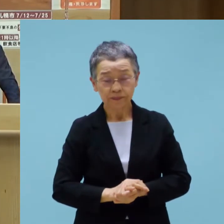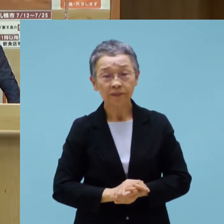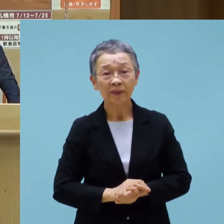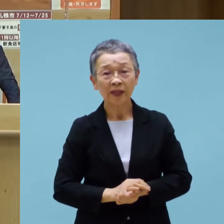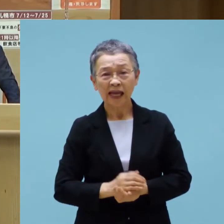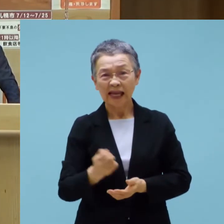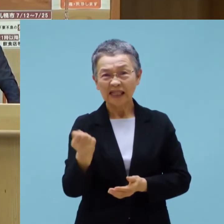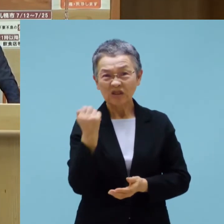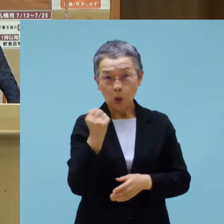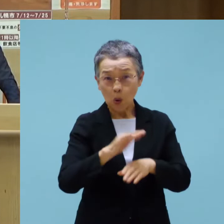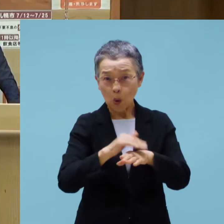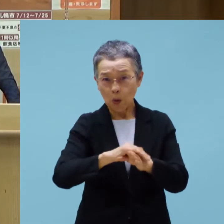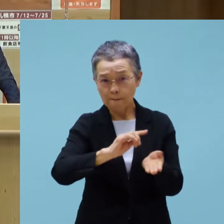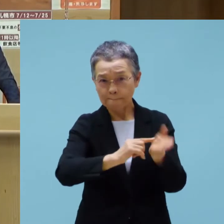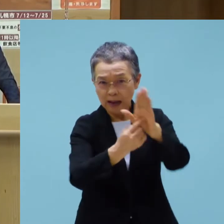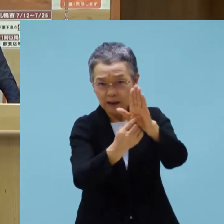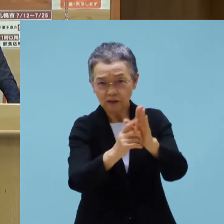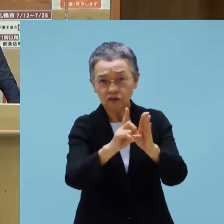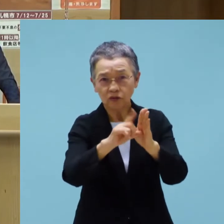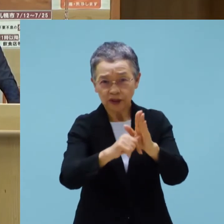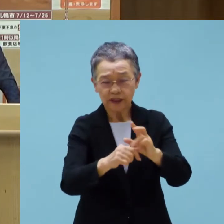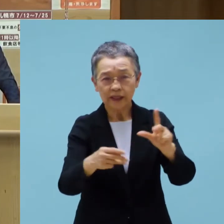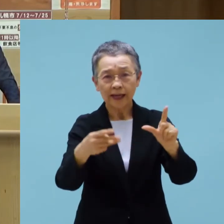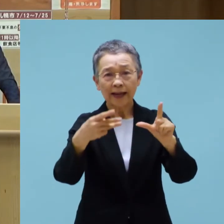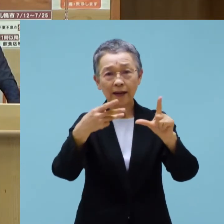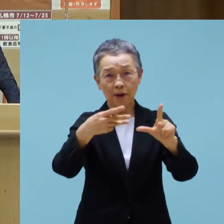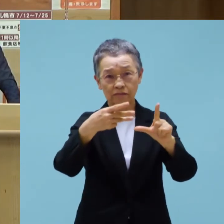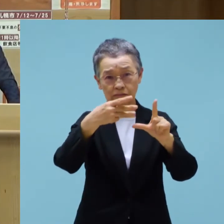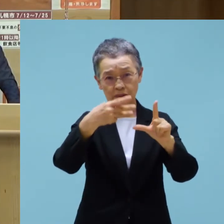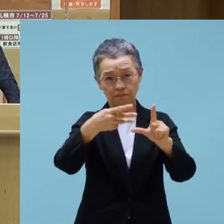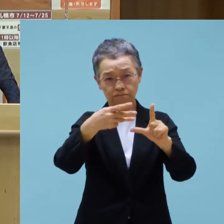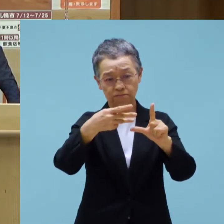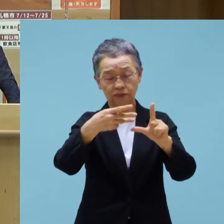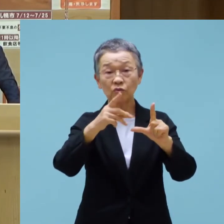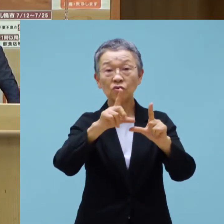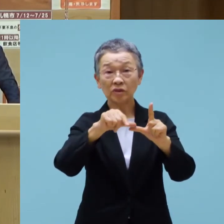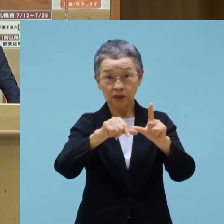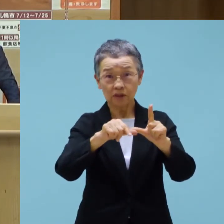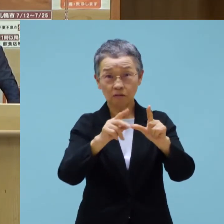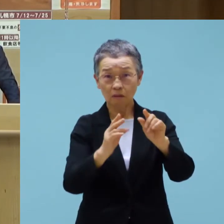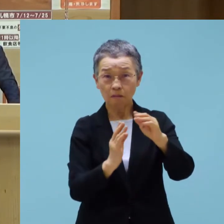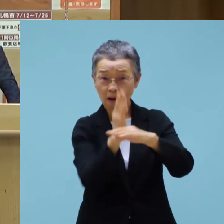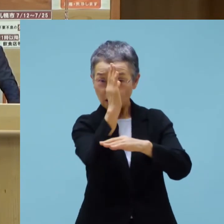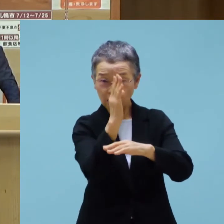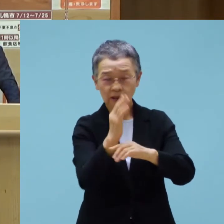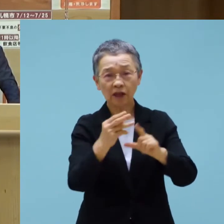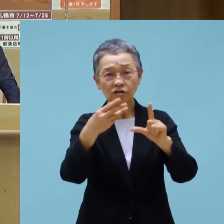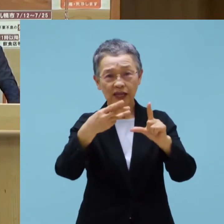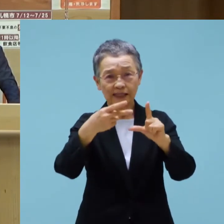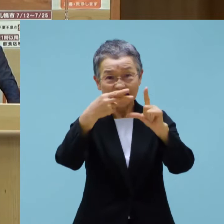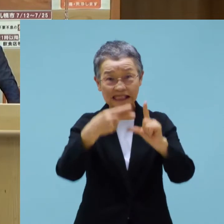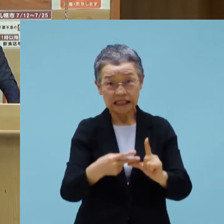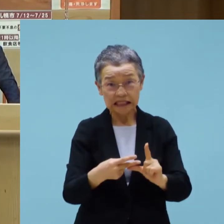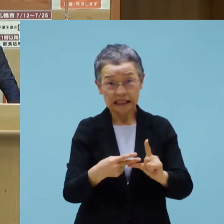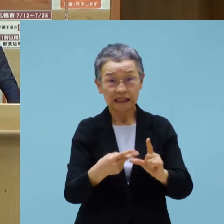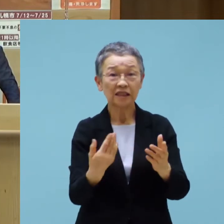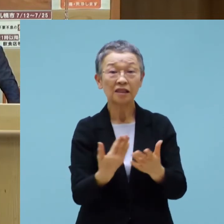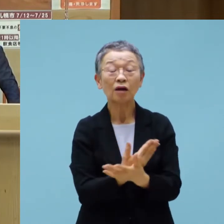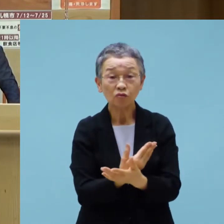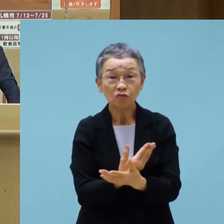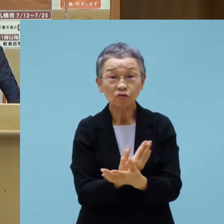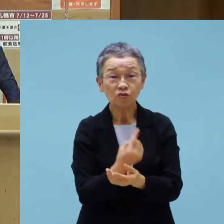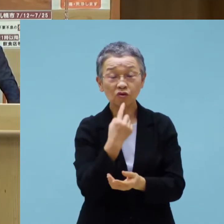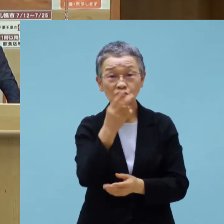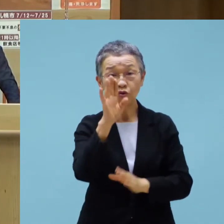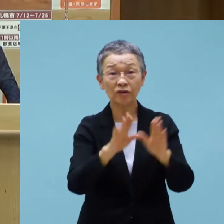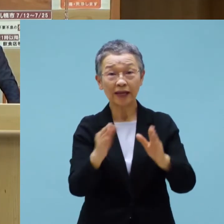ときに、そのステージ3でもう切ってですね、ステージ2にそういうしっ